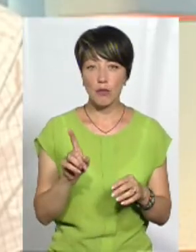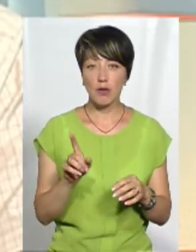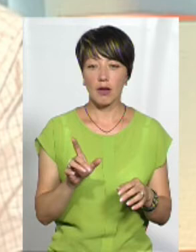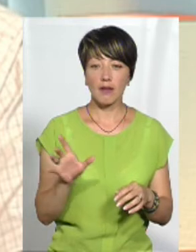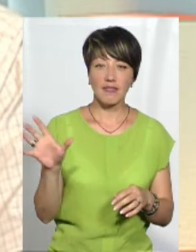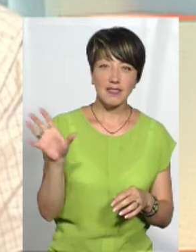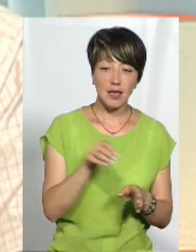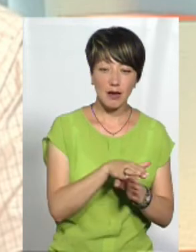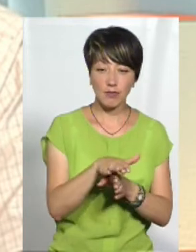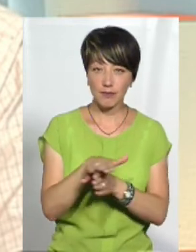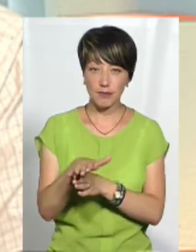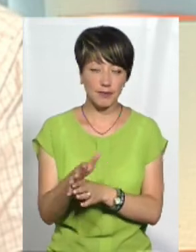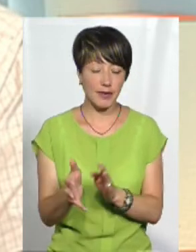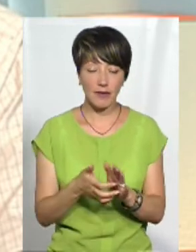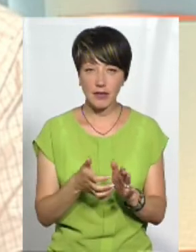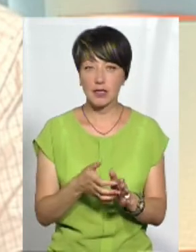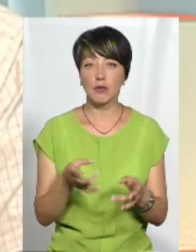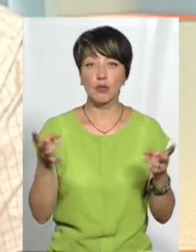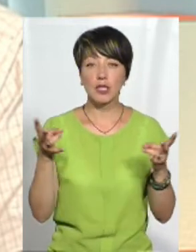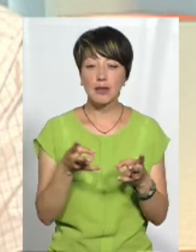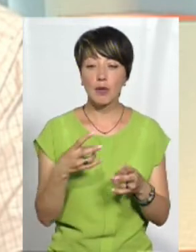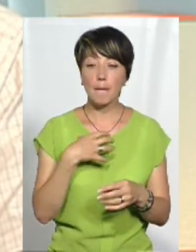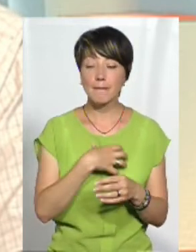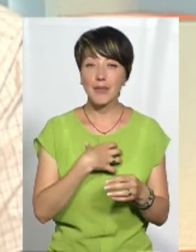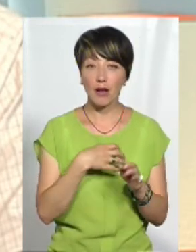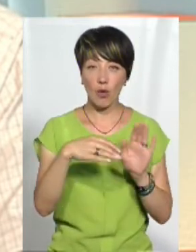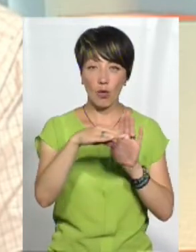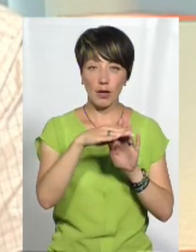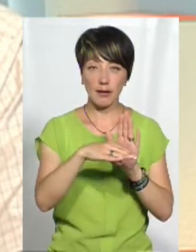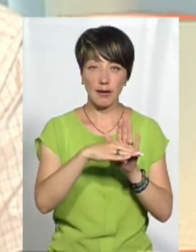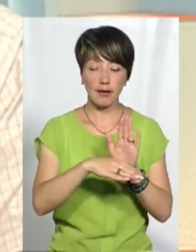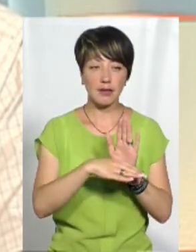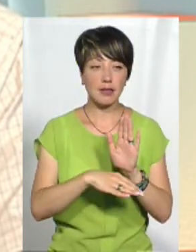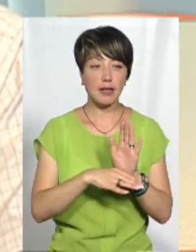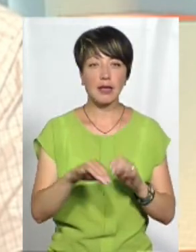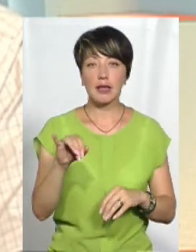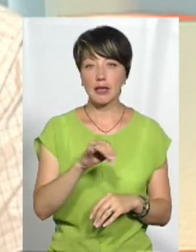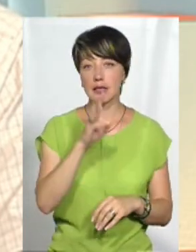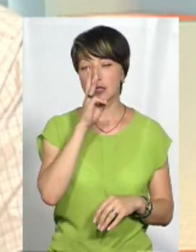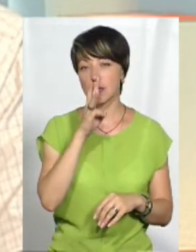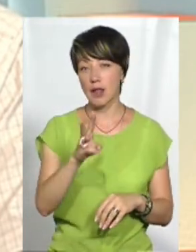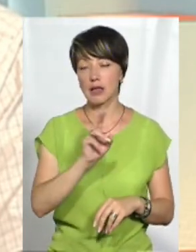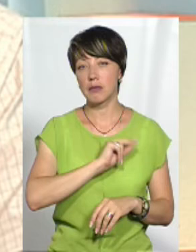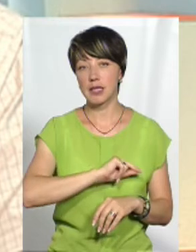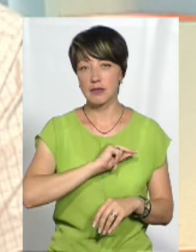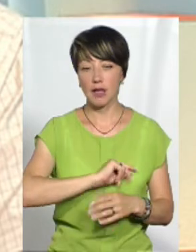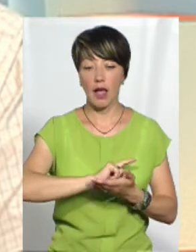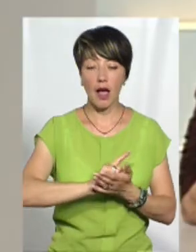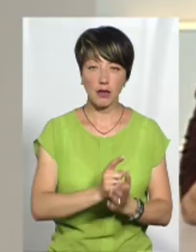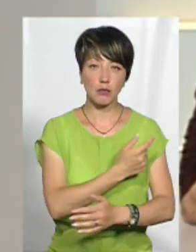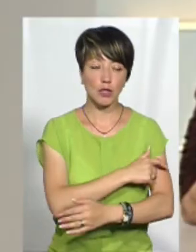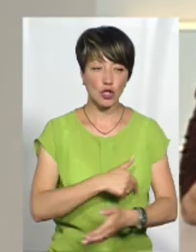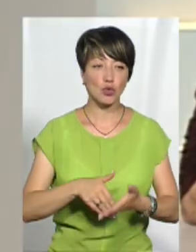все, не вистачить. Тому потрібно ставити пріоритети. І заробітна плата працівників